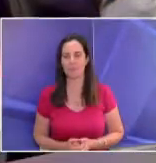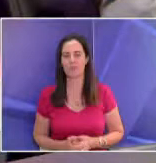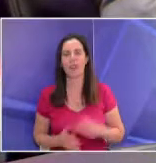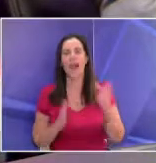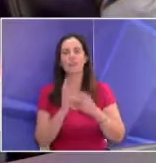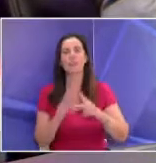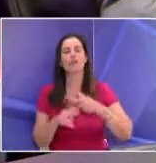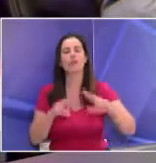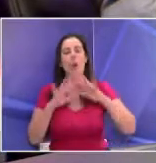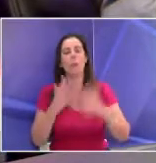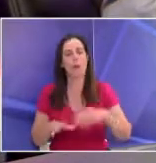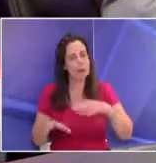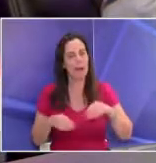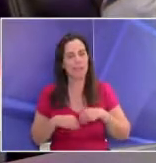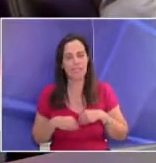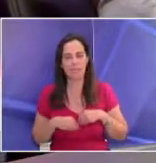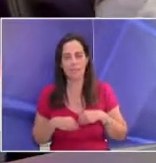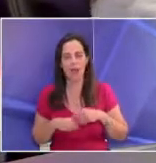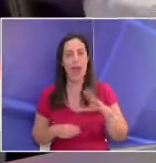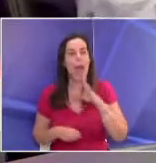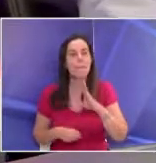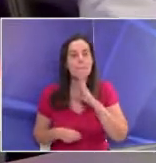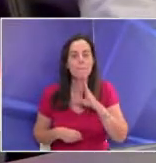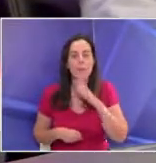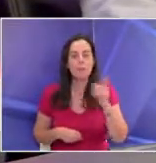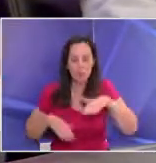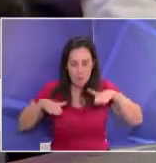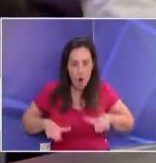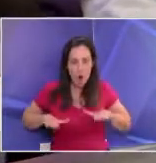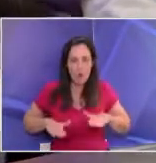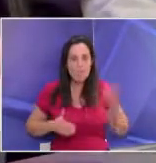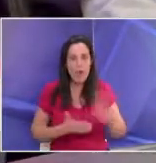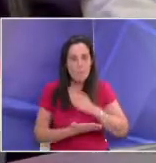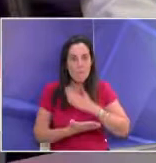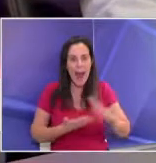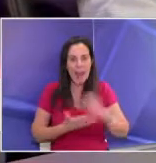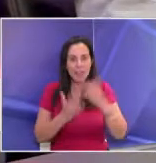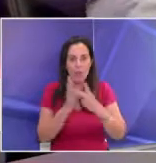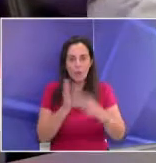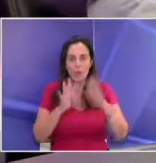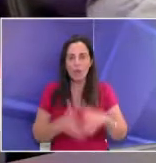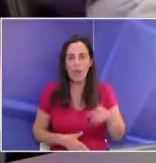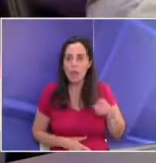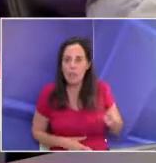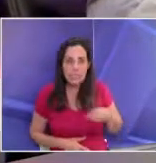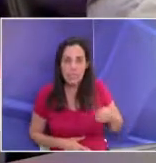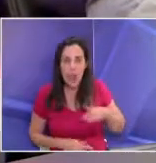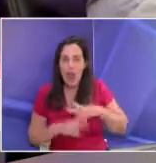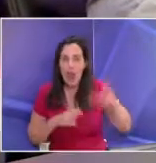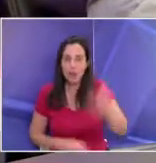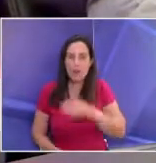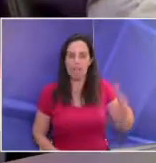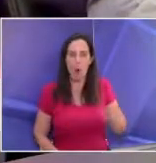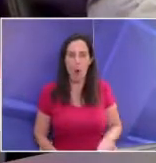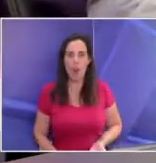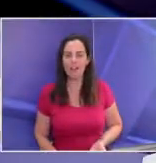הקריטריון צריך להיות רק אומנותי, אני מסכים איתו. אם אני מבין שופטים... הבעיה היא שמי שיושב ושופט בקריטריונים האומנותיים האלה, זה רק אנשי שמאל